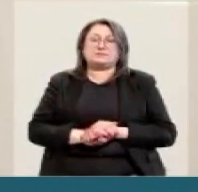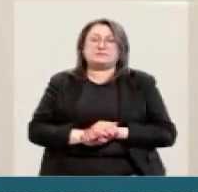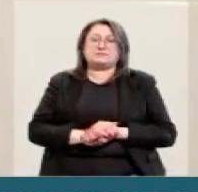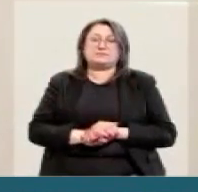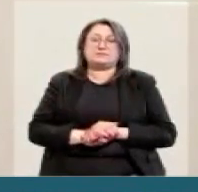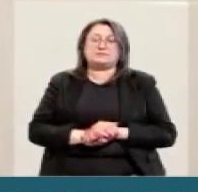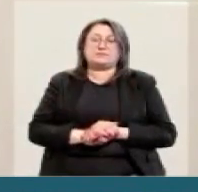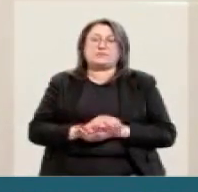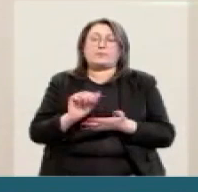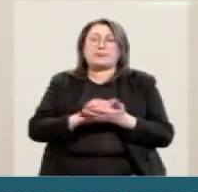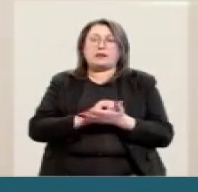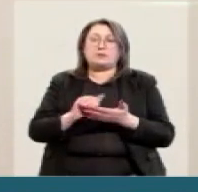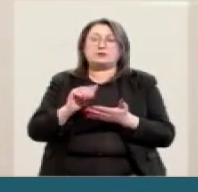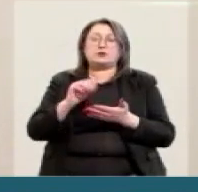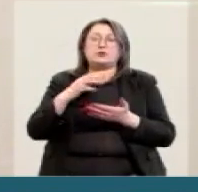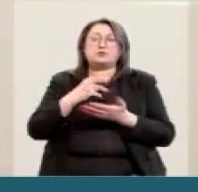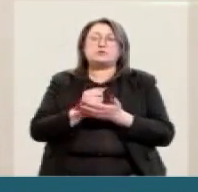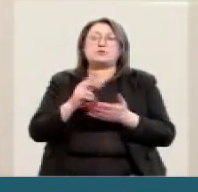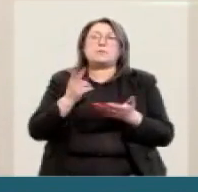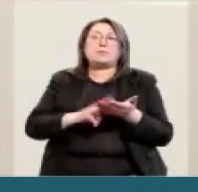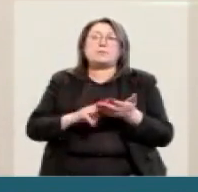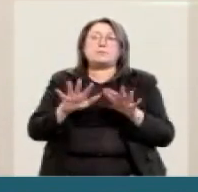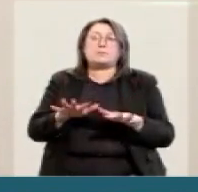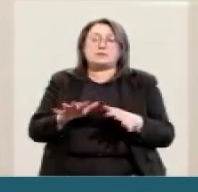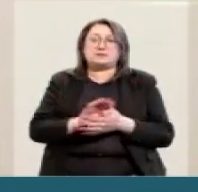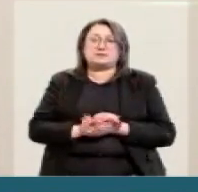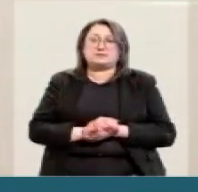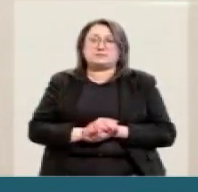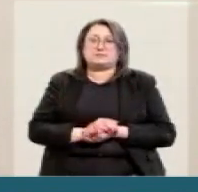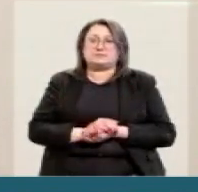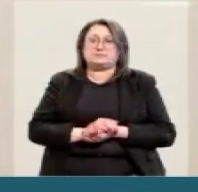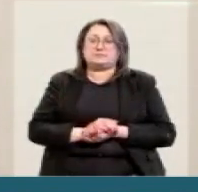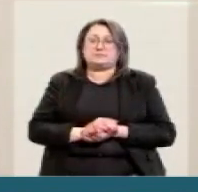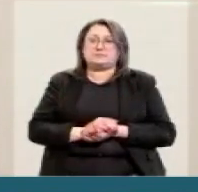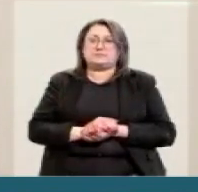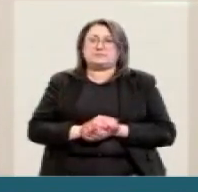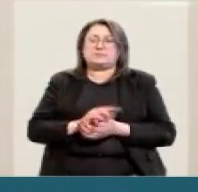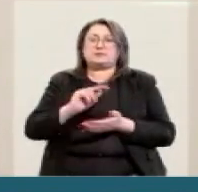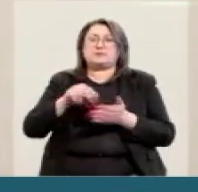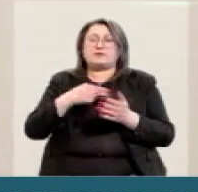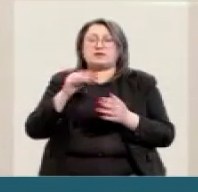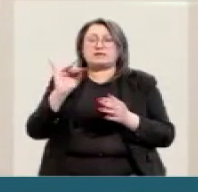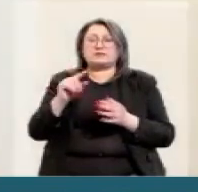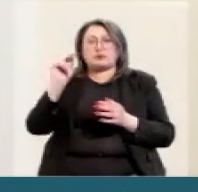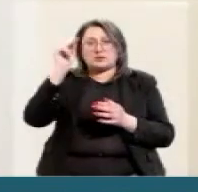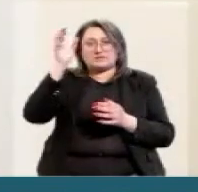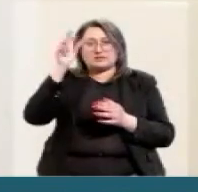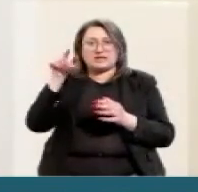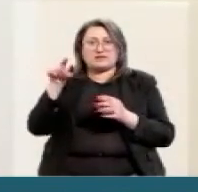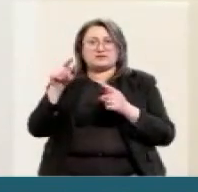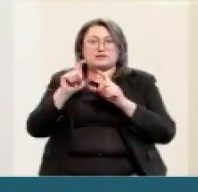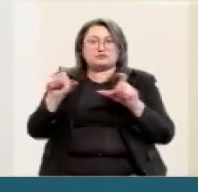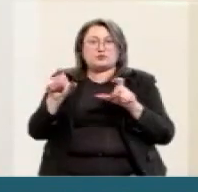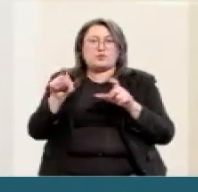растайтын құжат, мүгедектігі бар баланы үйде оқыту фактісін растайтын оқу орнынан анықтама және мүгедектігі туралы анықтама. Осы